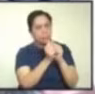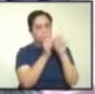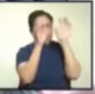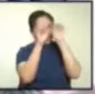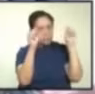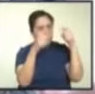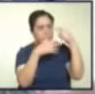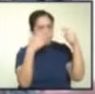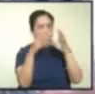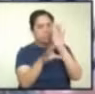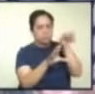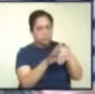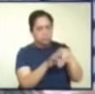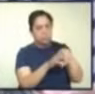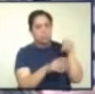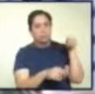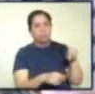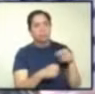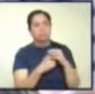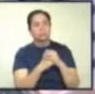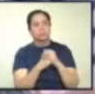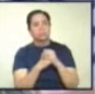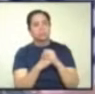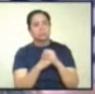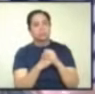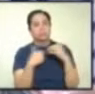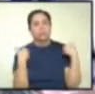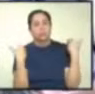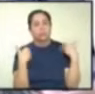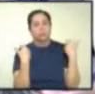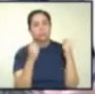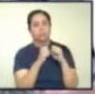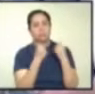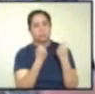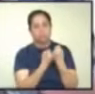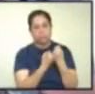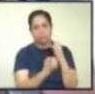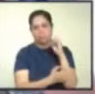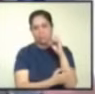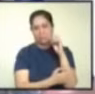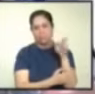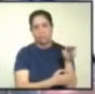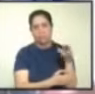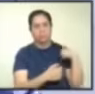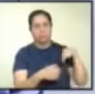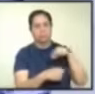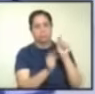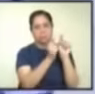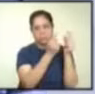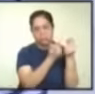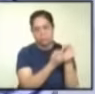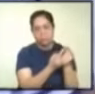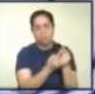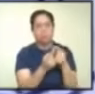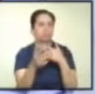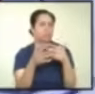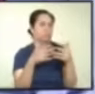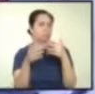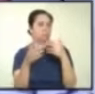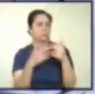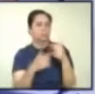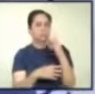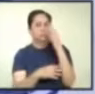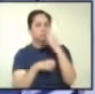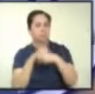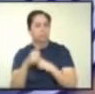president kasi isa siya sa mga youth sector ng purok namin. Sa kabila ng